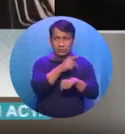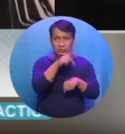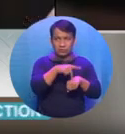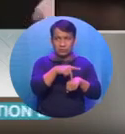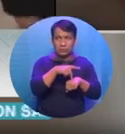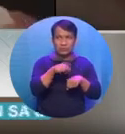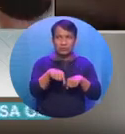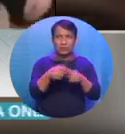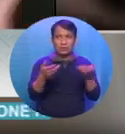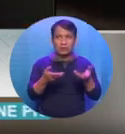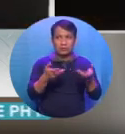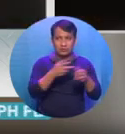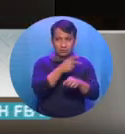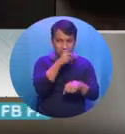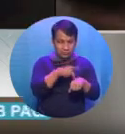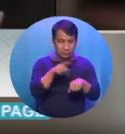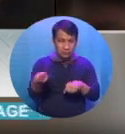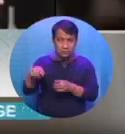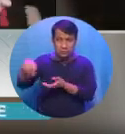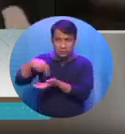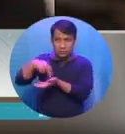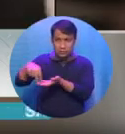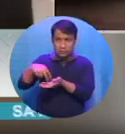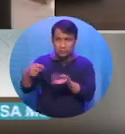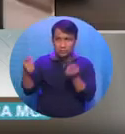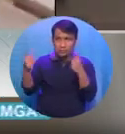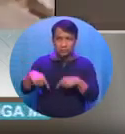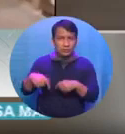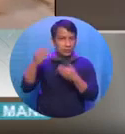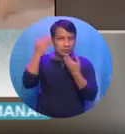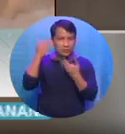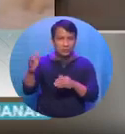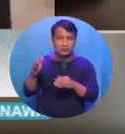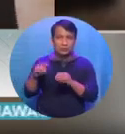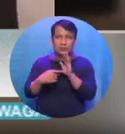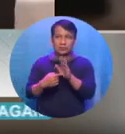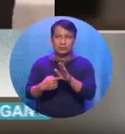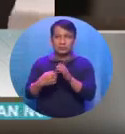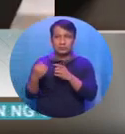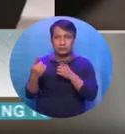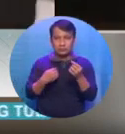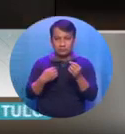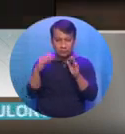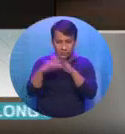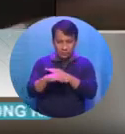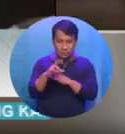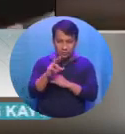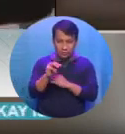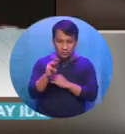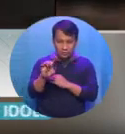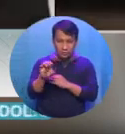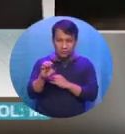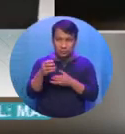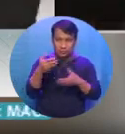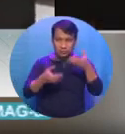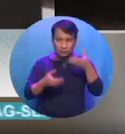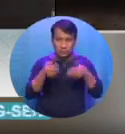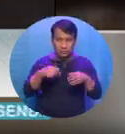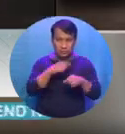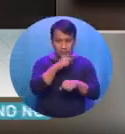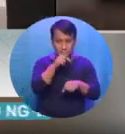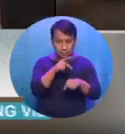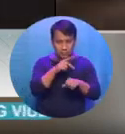bansa. Dahil po itong pagsasayaw niya nangyari sa ibang bansa, hindi natin ito pwede gamiting basis for a crime dito po sa korte natin sa